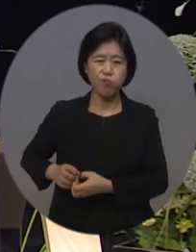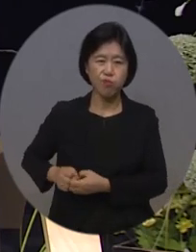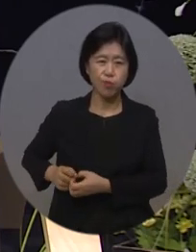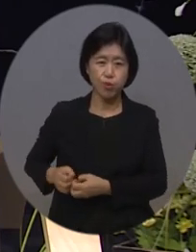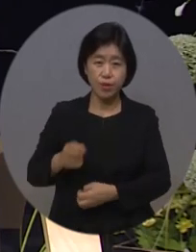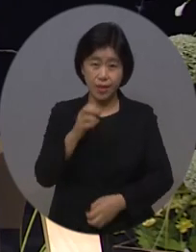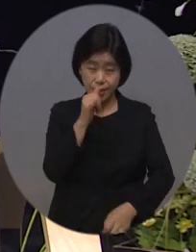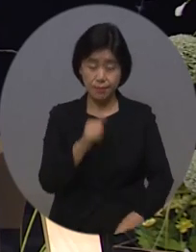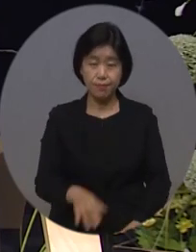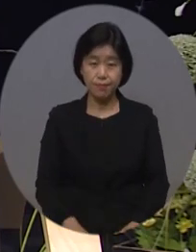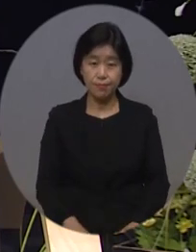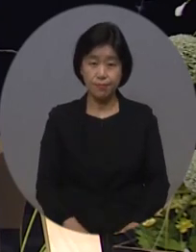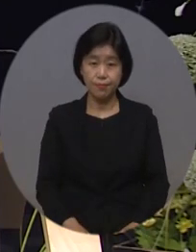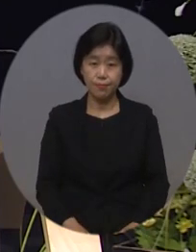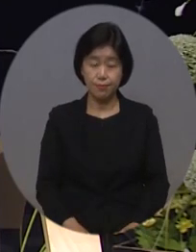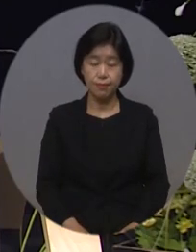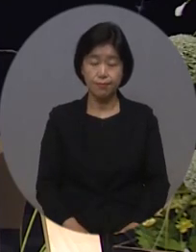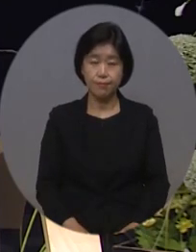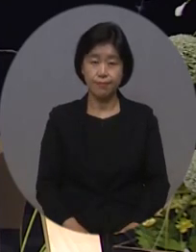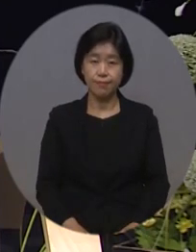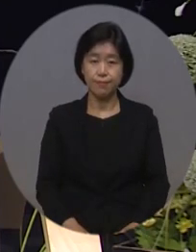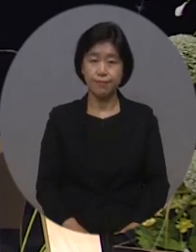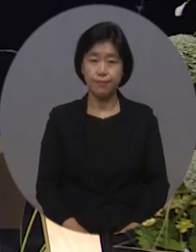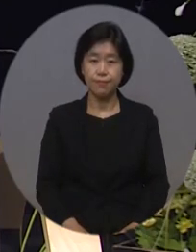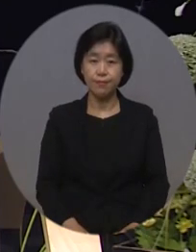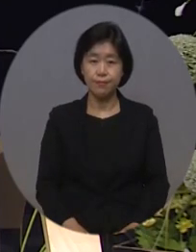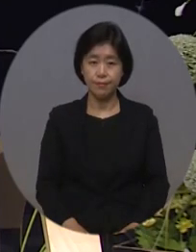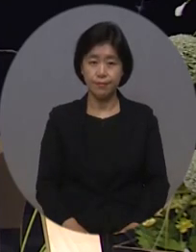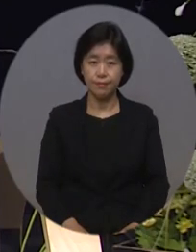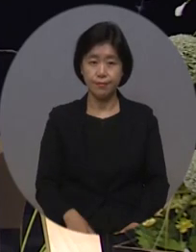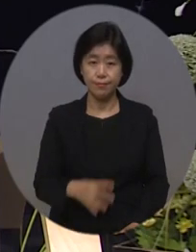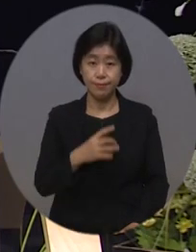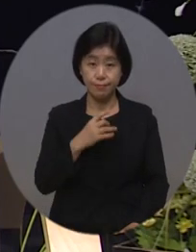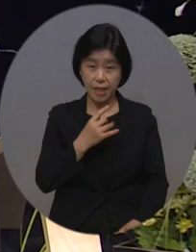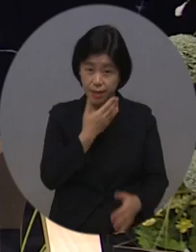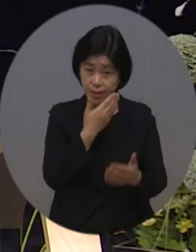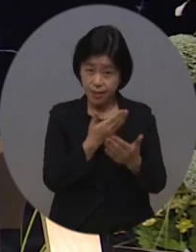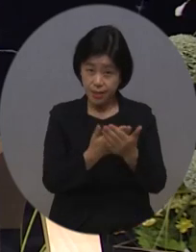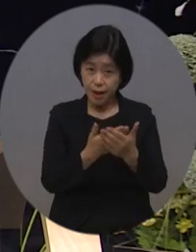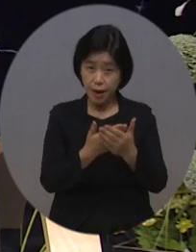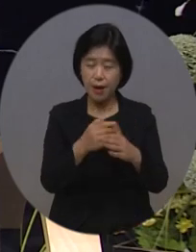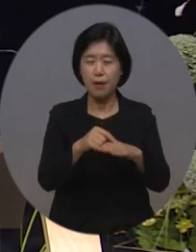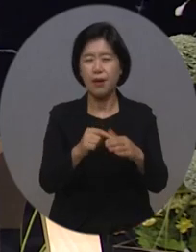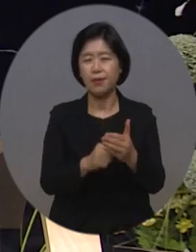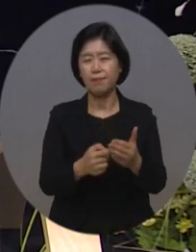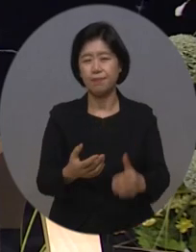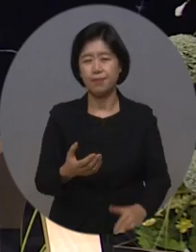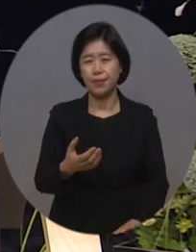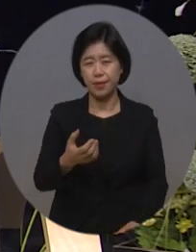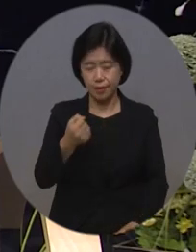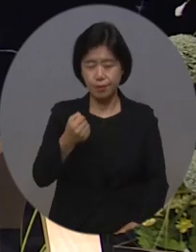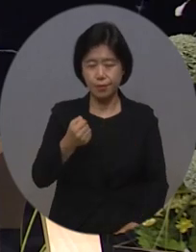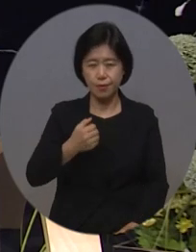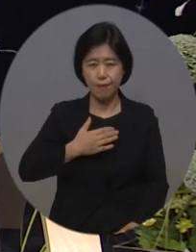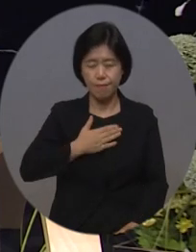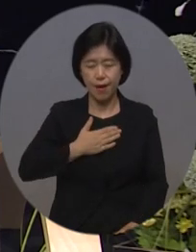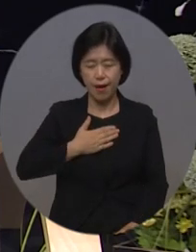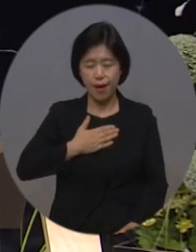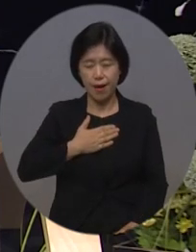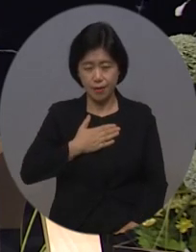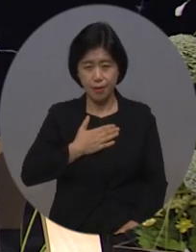이 기록은 기호가 아닙니다. 오직 귀한 마음으로 읽어야만 할 감정이